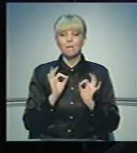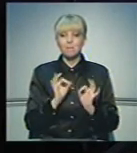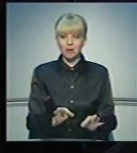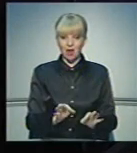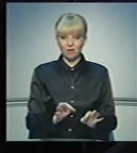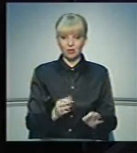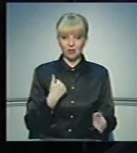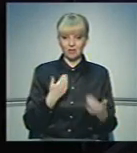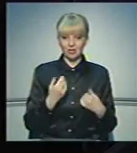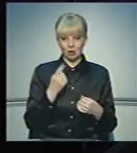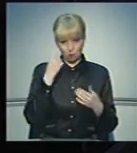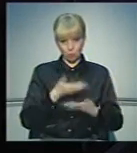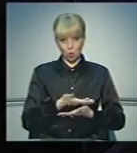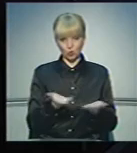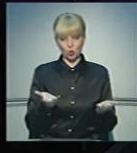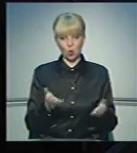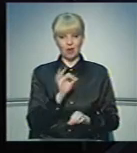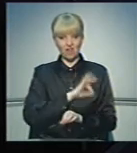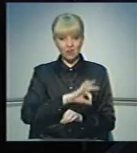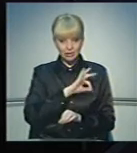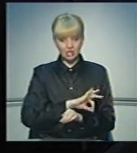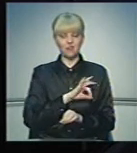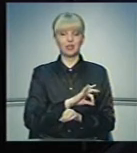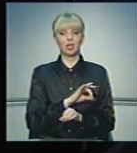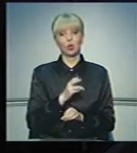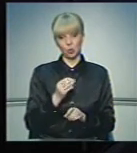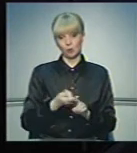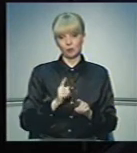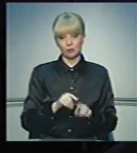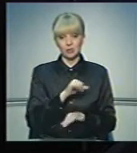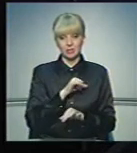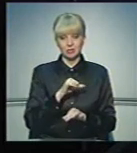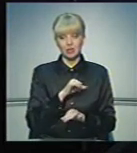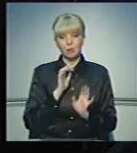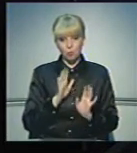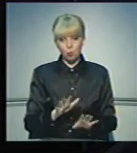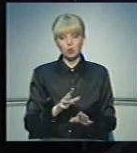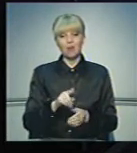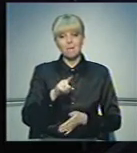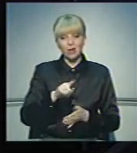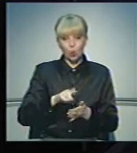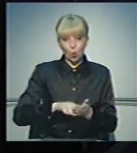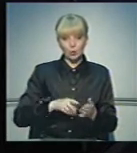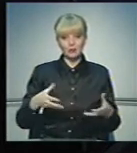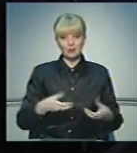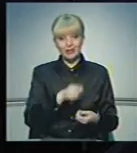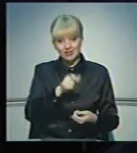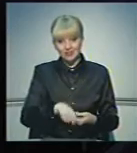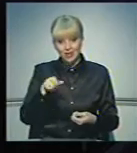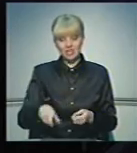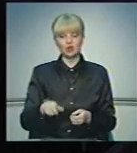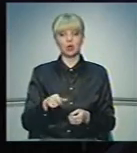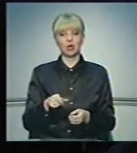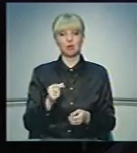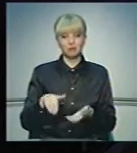підхід, прозорий, ефективний, то це ми самі ж будемо переконувати інвесторів, донорів у тому,